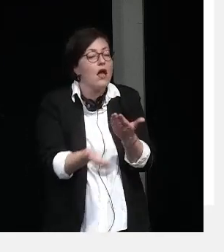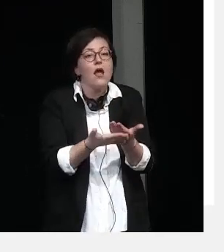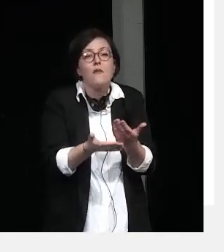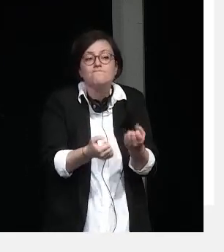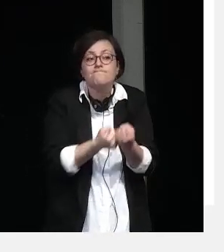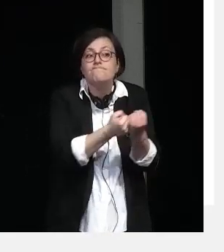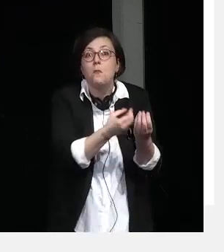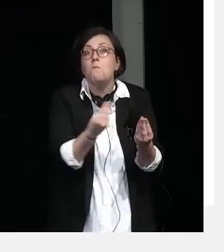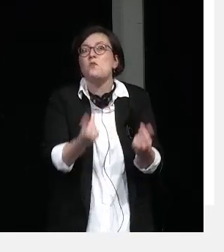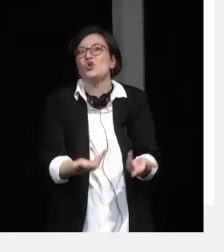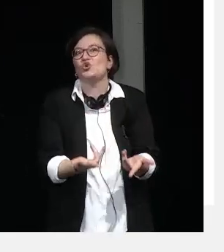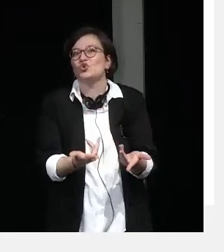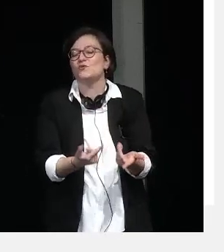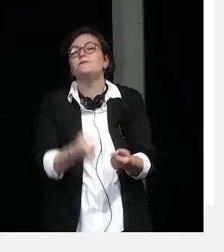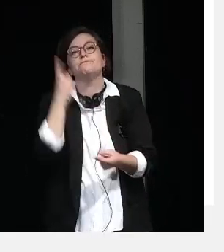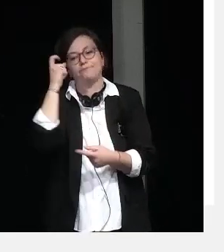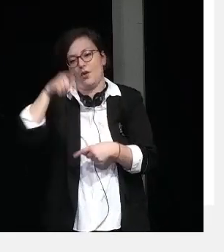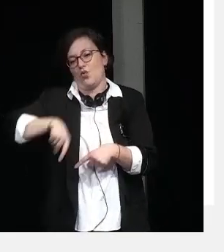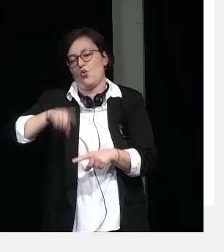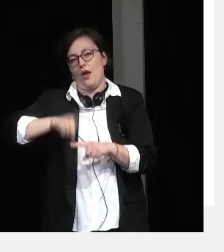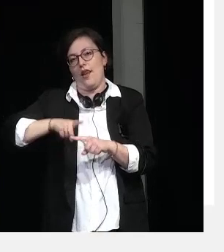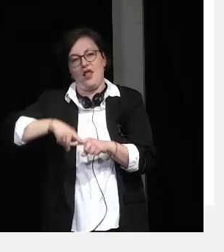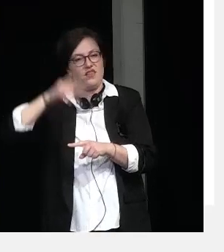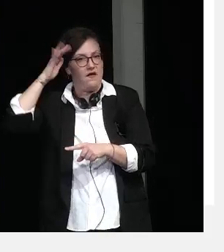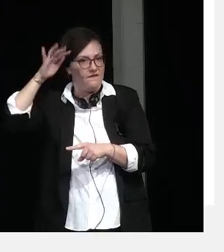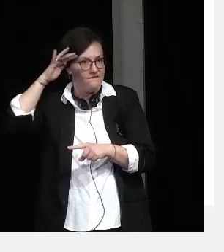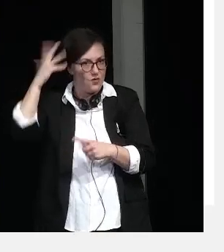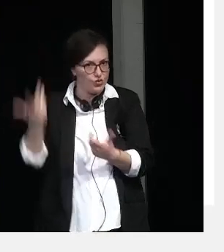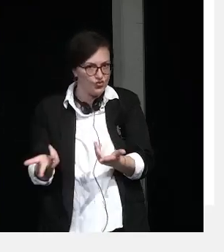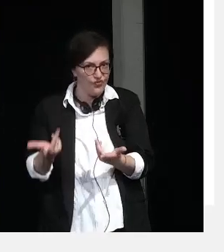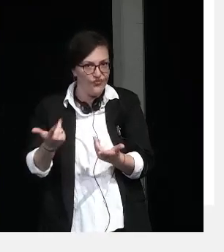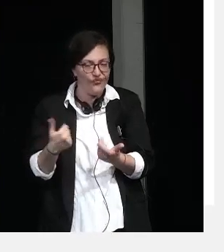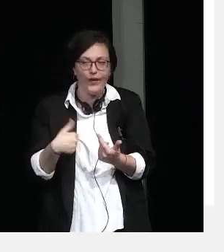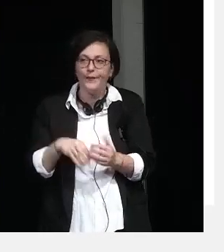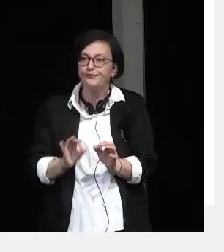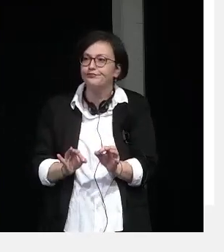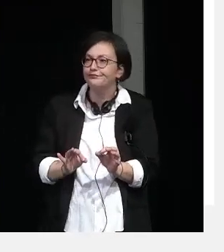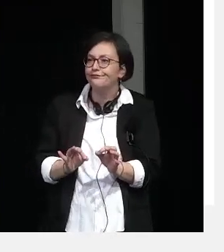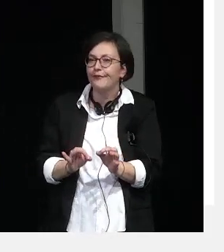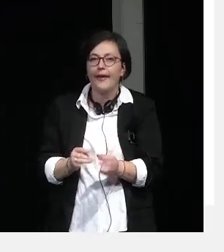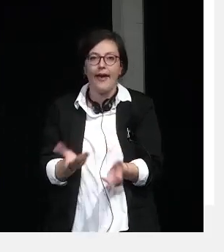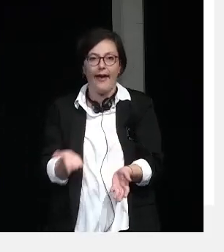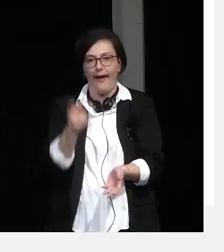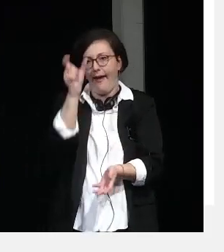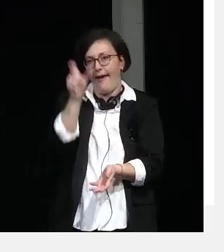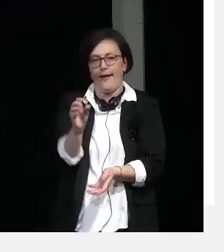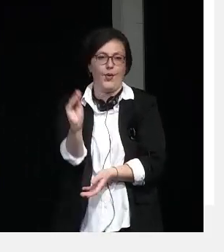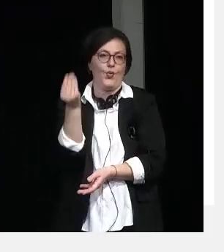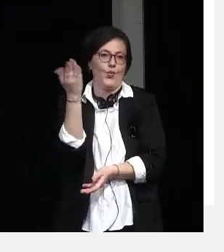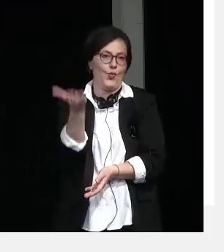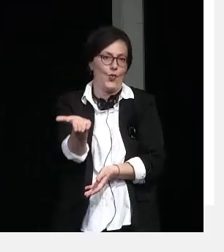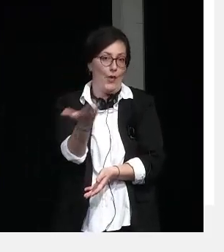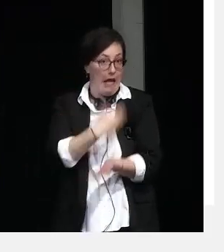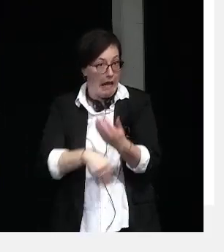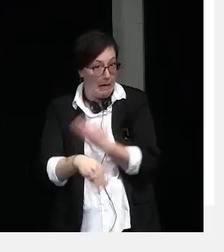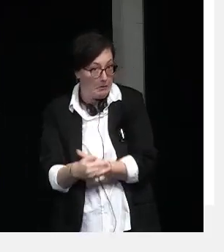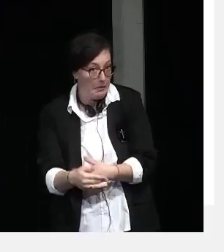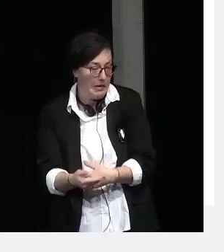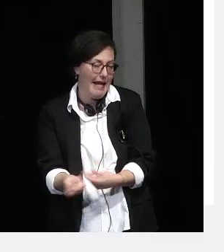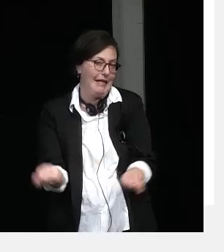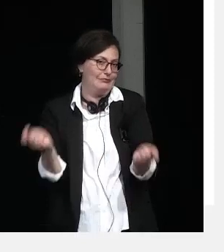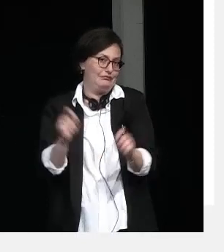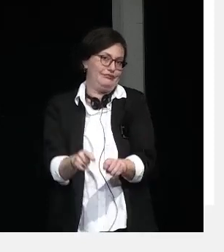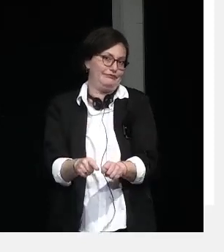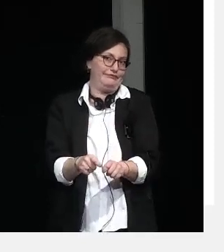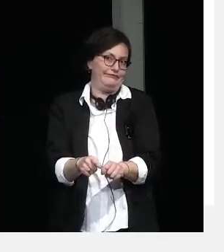του «Μα πώς είναι δυνατόν να έχεις μία αναπηρία αφού είσαι μία κούκλα». Οπότε,